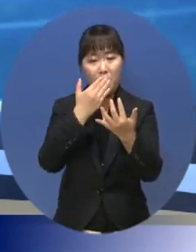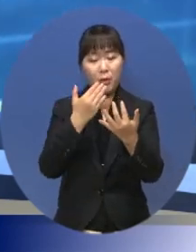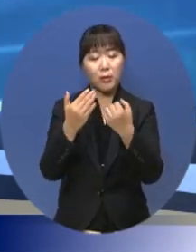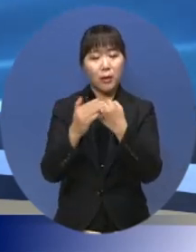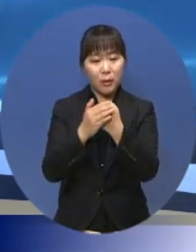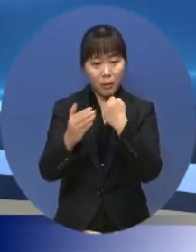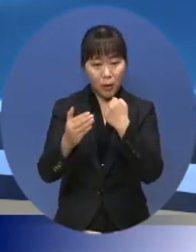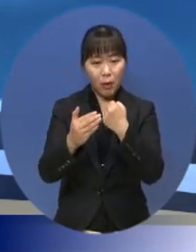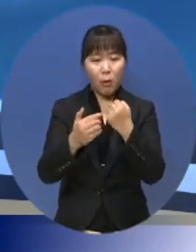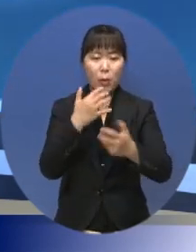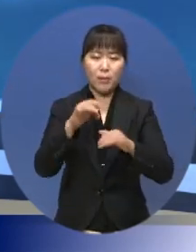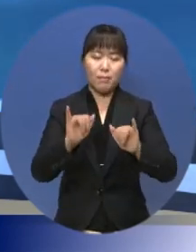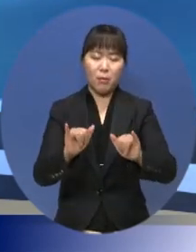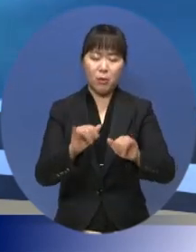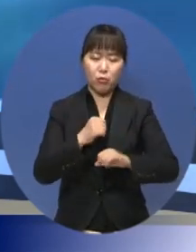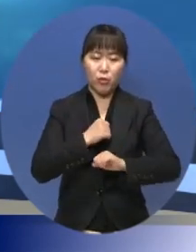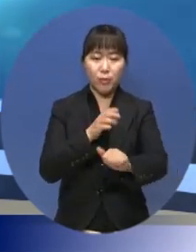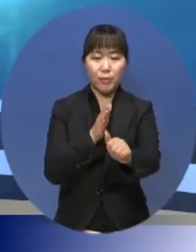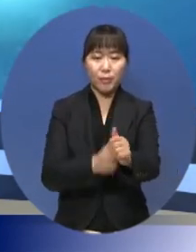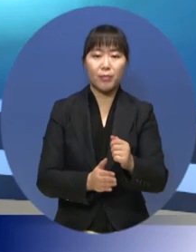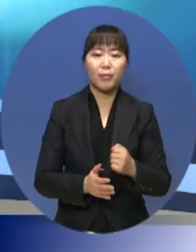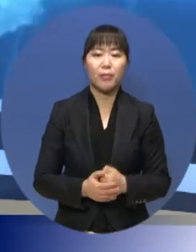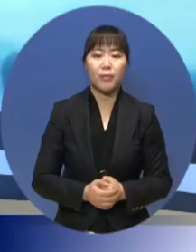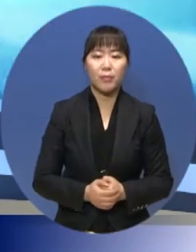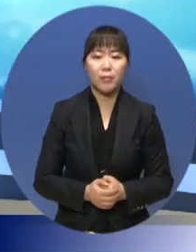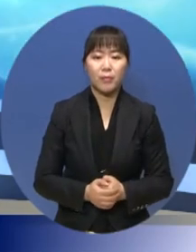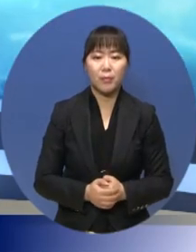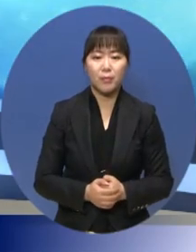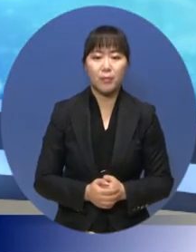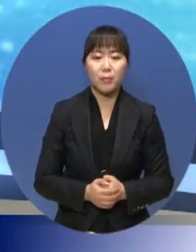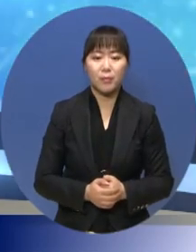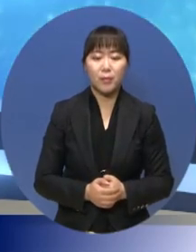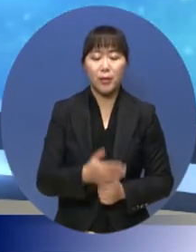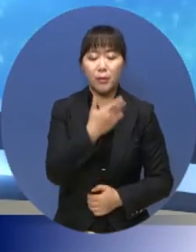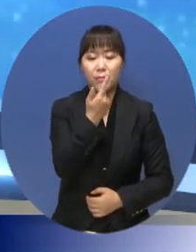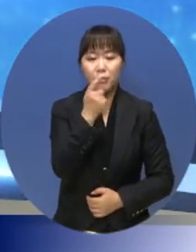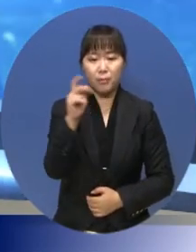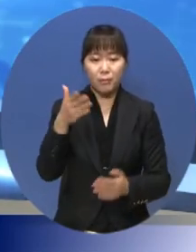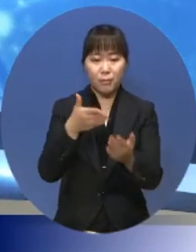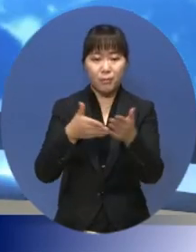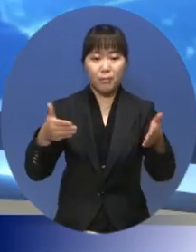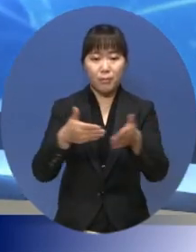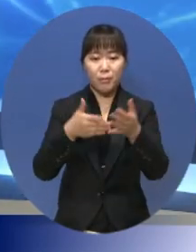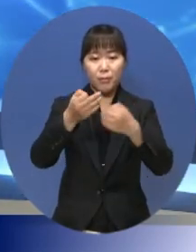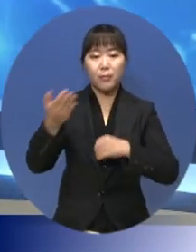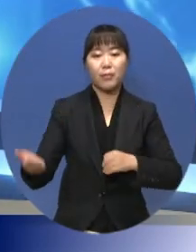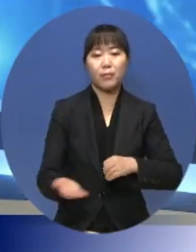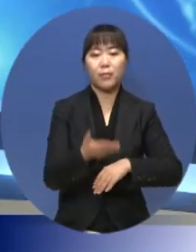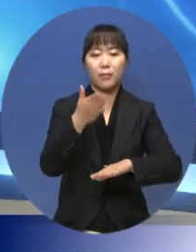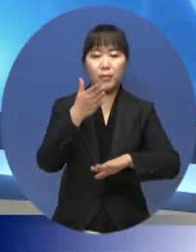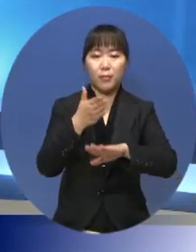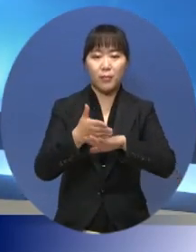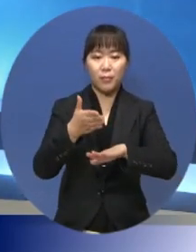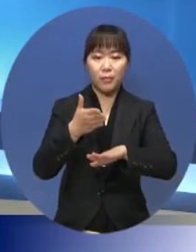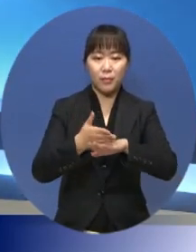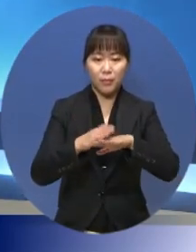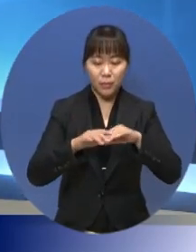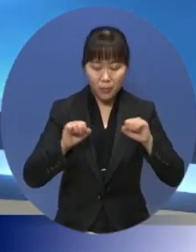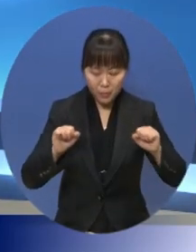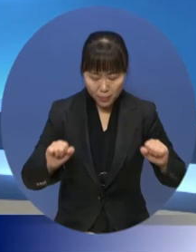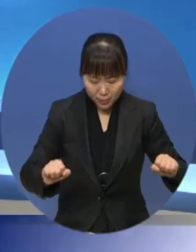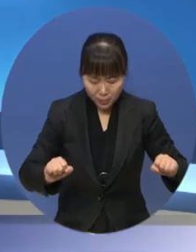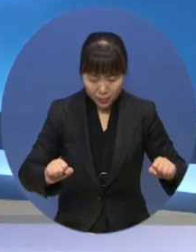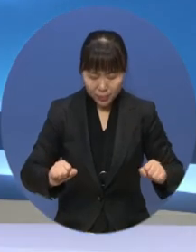만큼 화재 예방에도 유의하셔야겠습니다. 이상 복지TV 뉴스를 마칩니다. 시청해주신 여러분